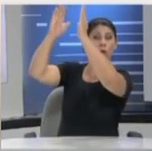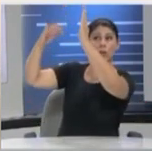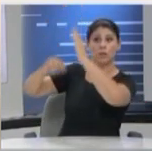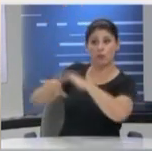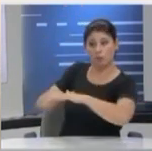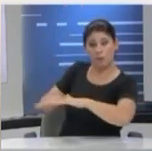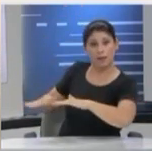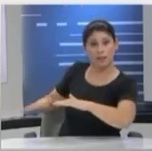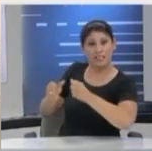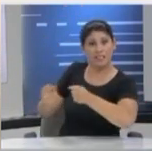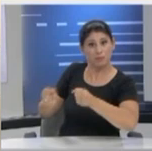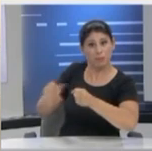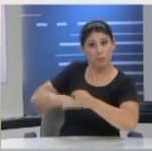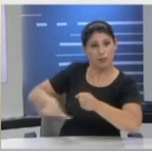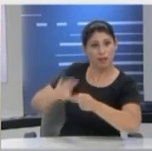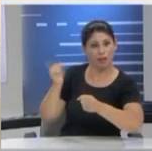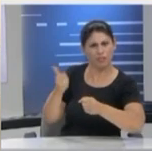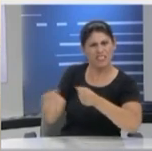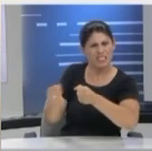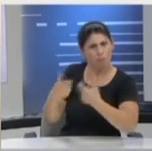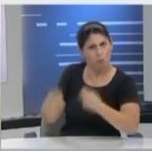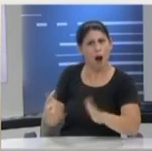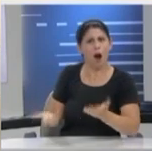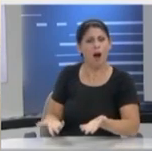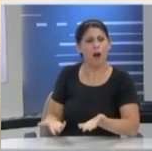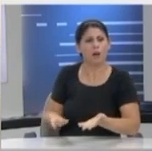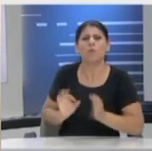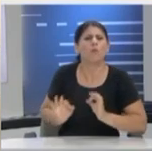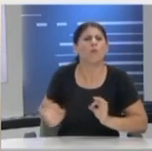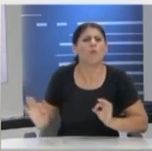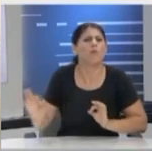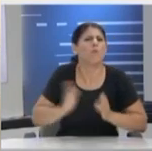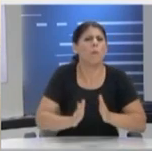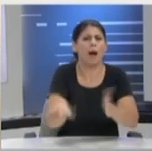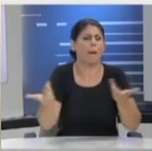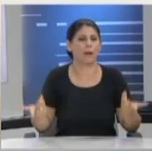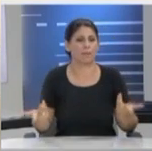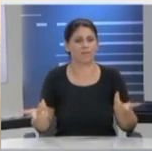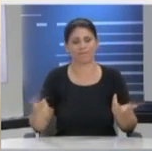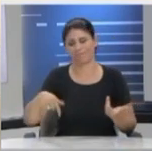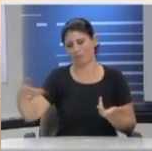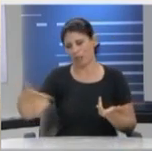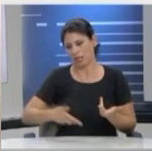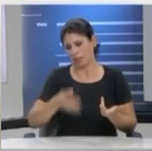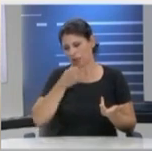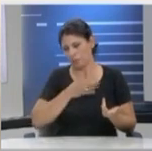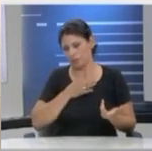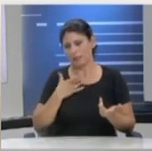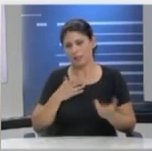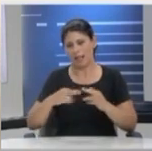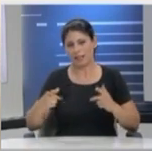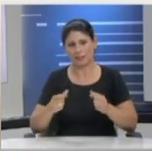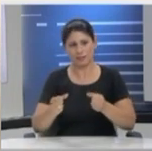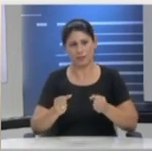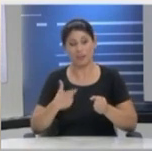αυτό? Σε σεισμική περιοχή όπως είναι η Αθήνα. Χθες έγινε σεισμός. Πού πάμε? Τώρα θα μου πείτε αντισεισμικά κτίρια, θα